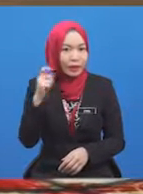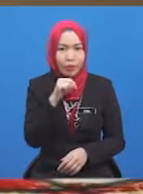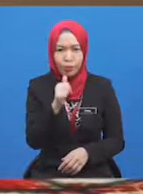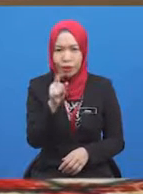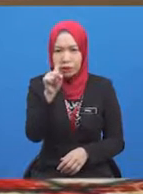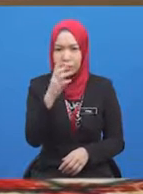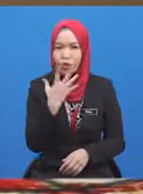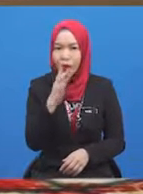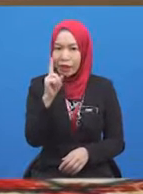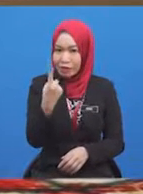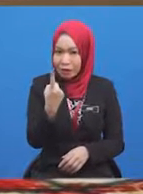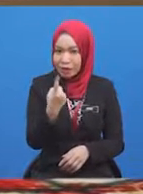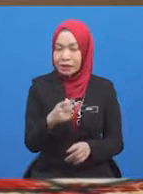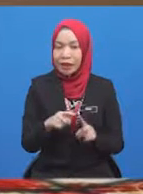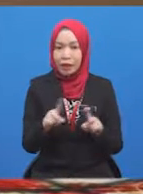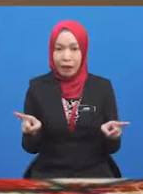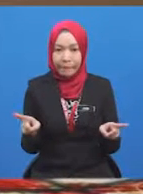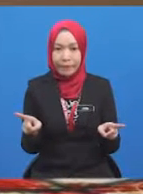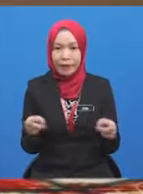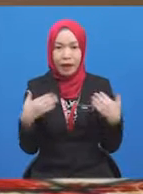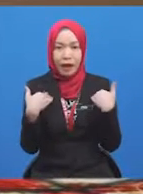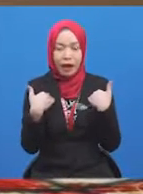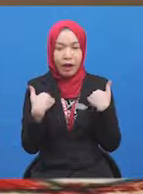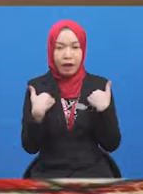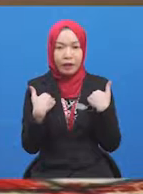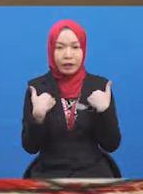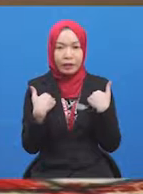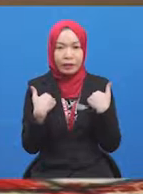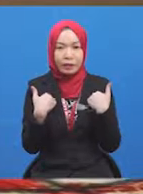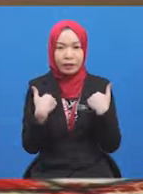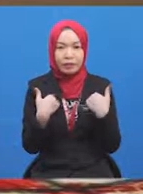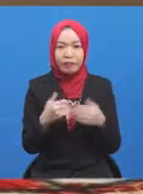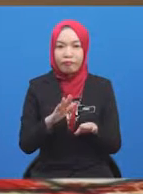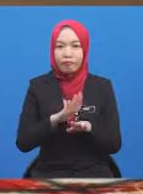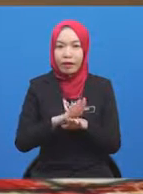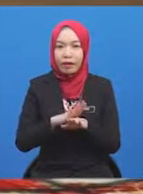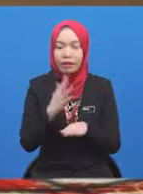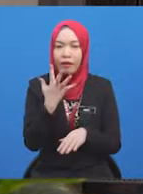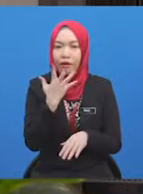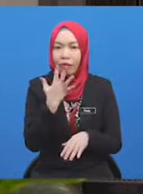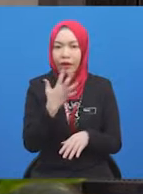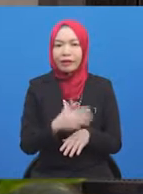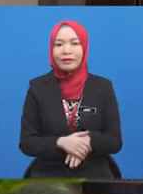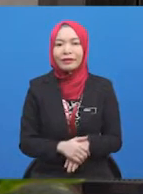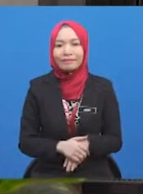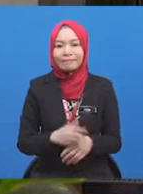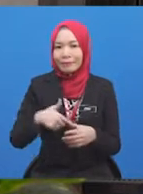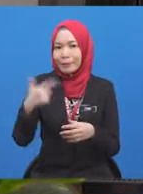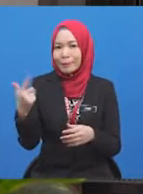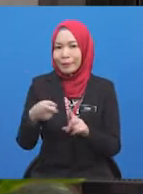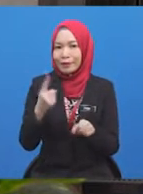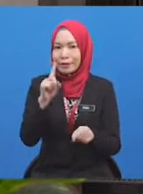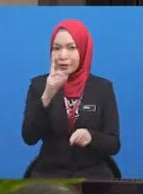kod warna sahaja, tetapi terdapat lebih dari satu warna. Cikgu akan berikan